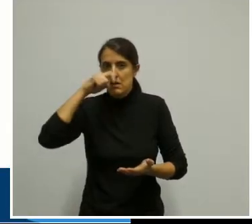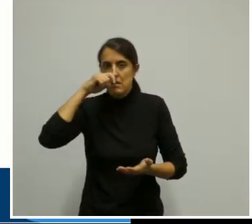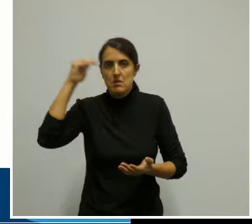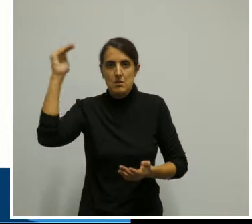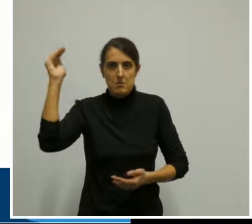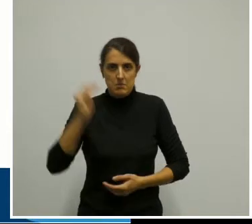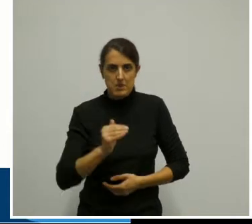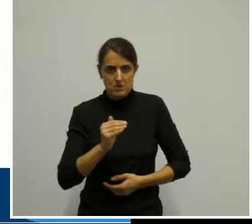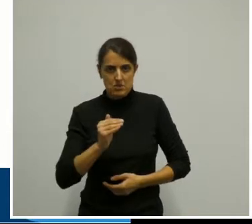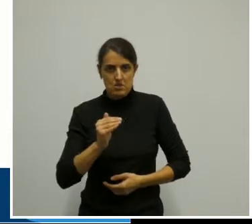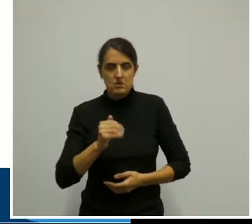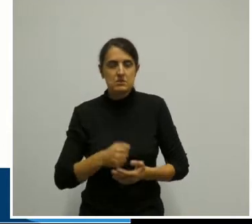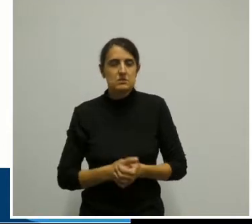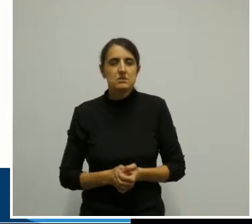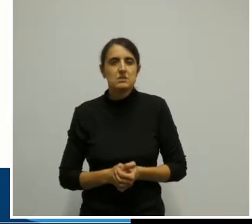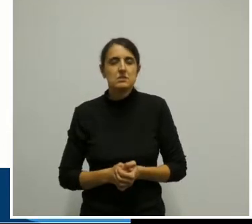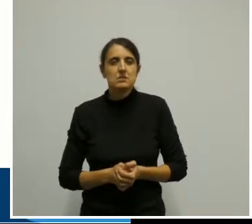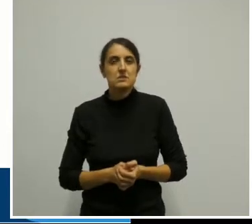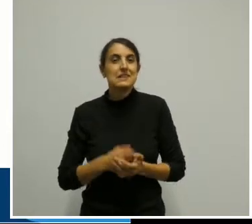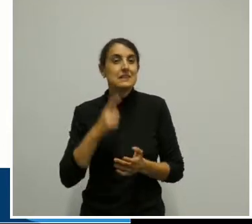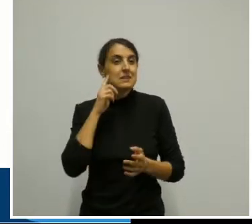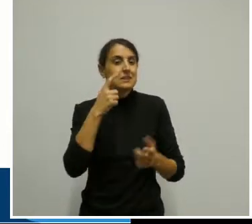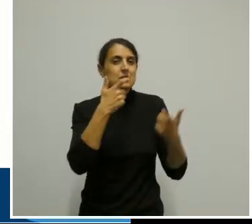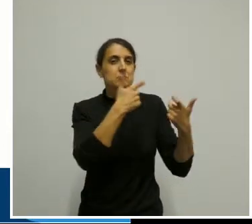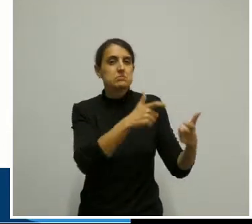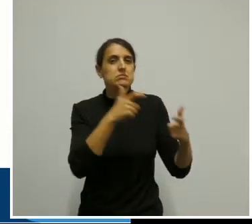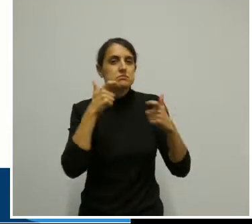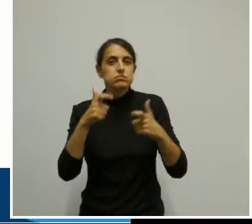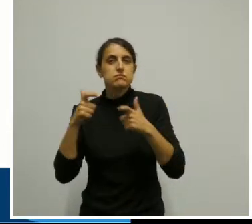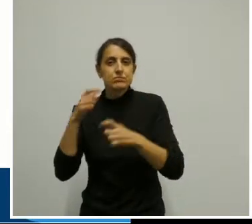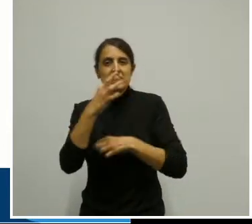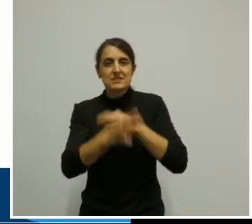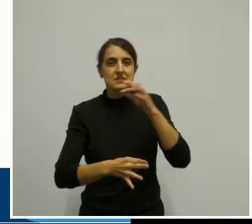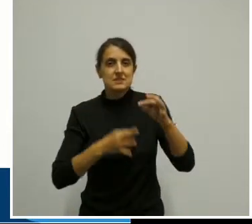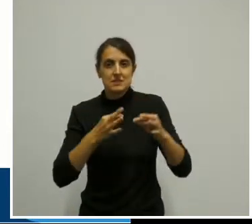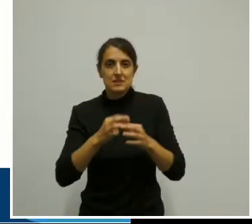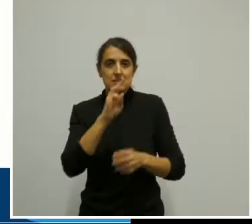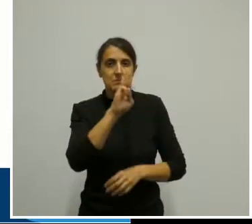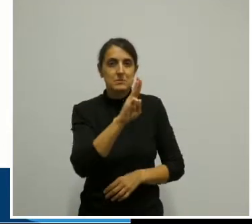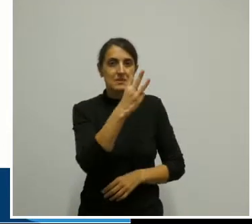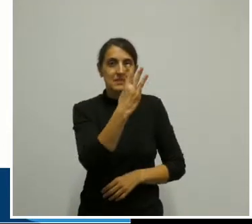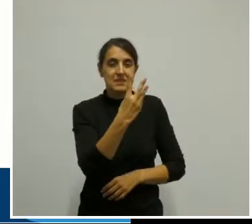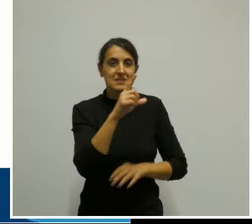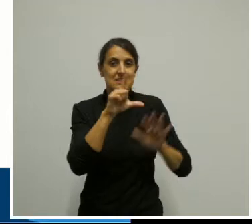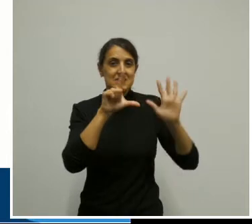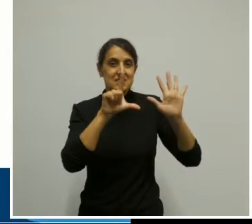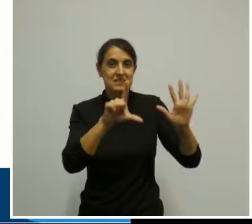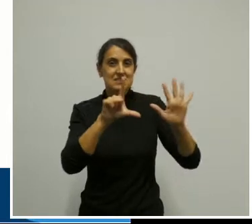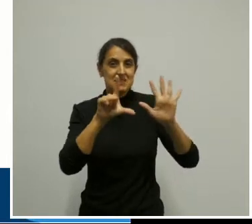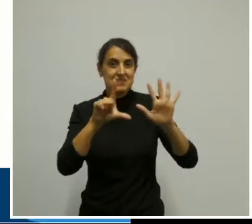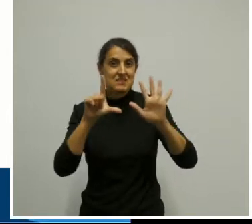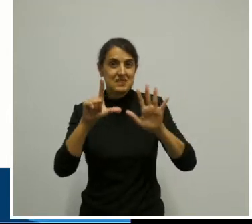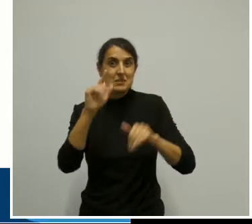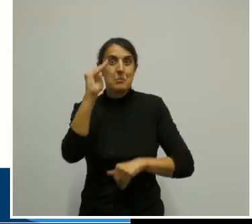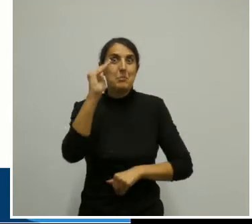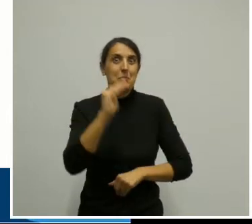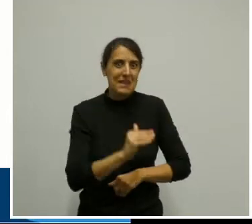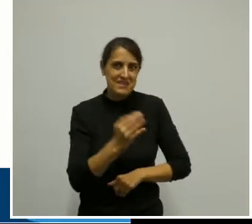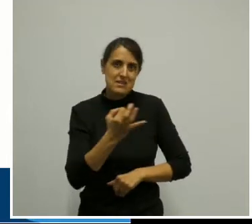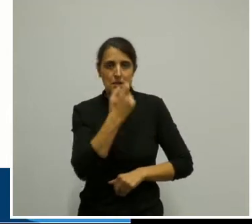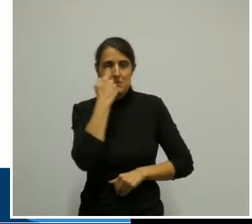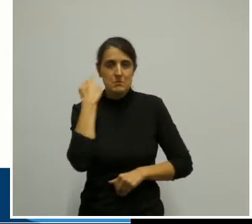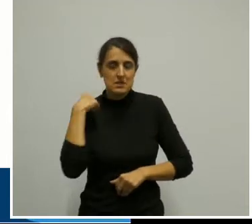Aquí ho tenim desglossat per cicles. Només a P3 hi ha 777 alumnes menys. A